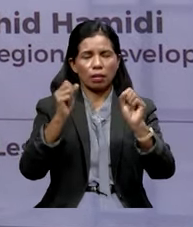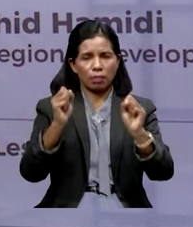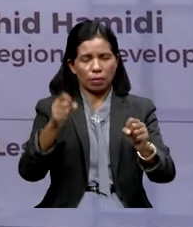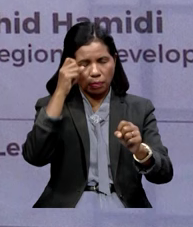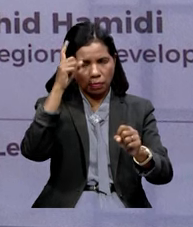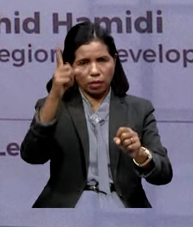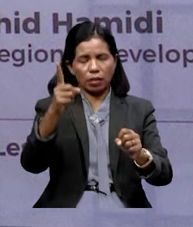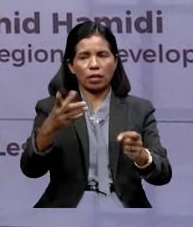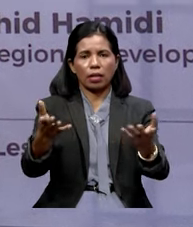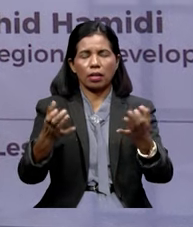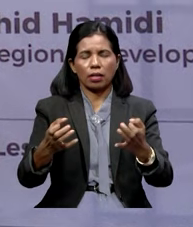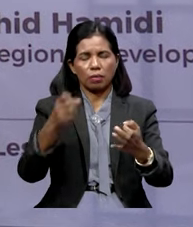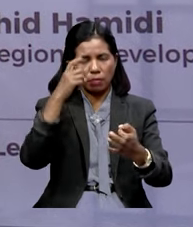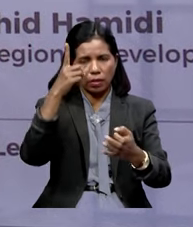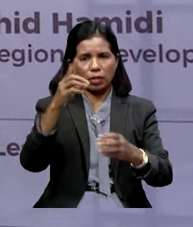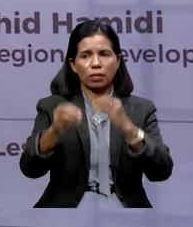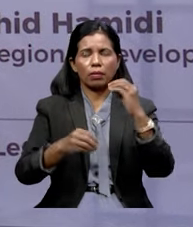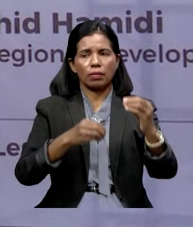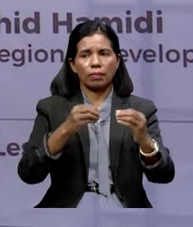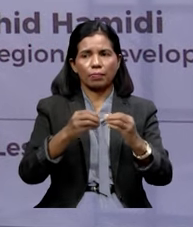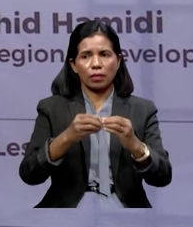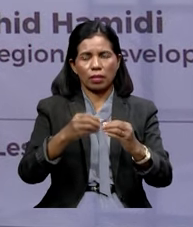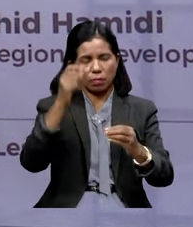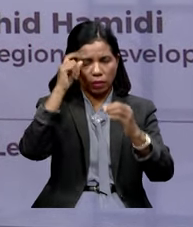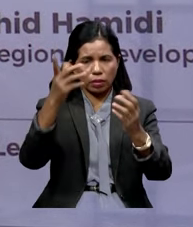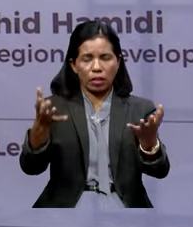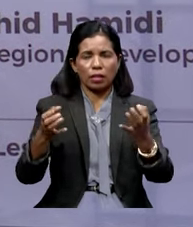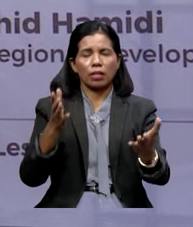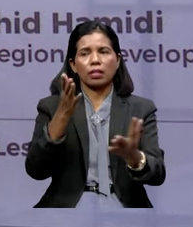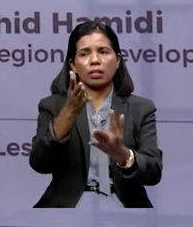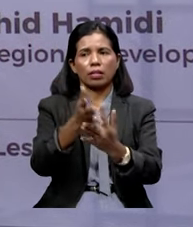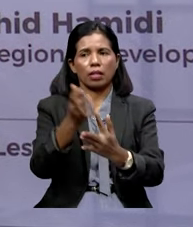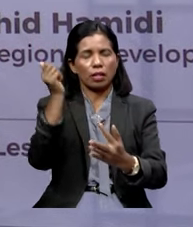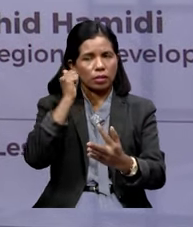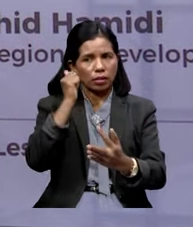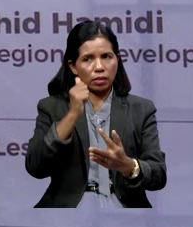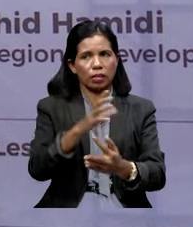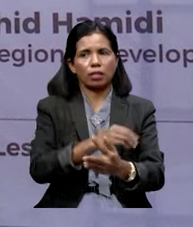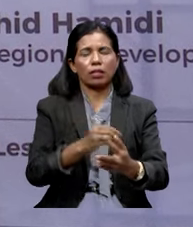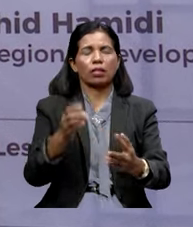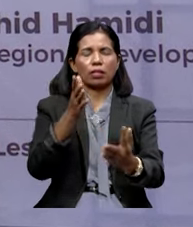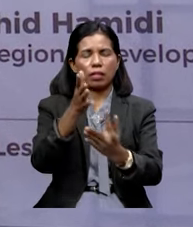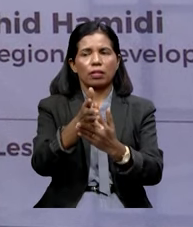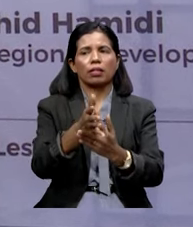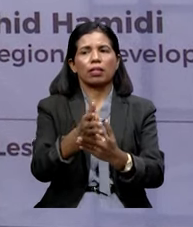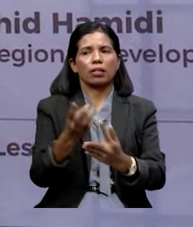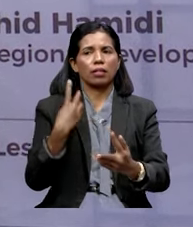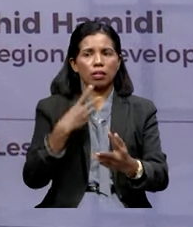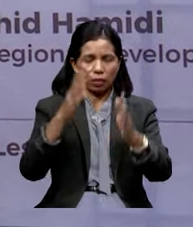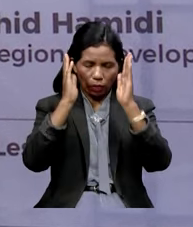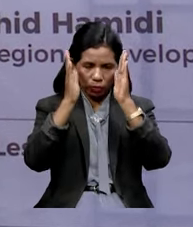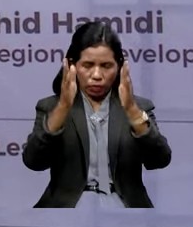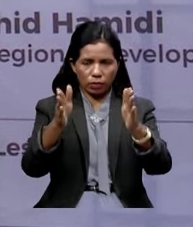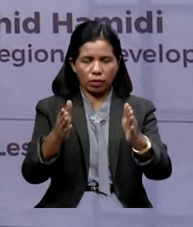Leste akan a akan join ASEAN tidak lama lagi so itu adalah tujuan